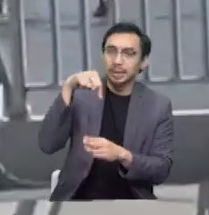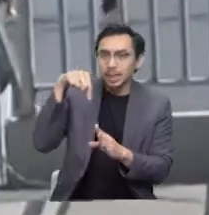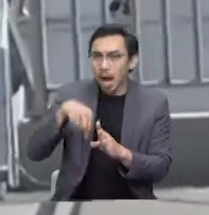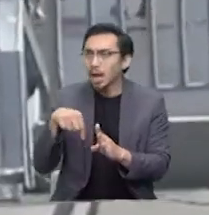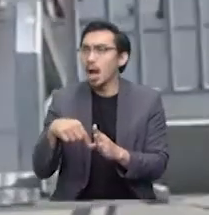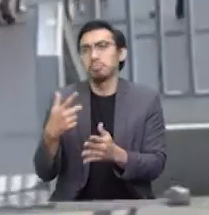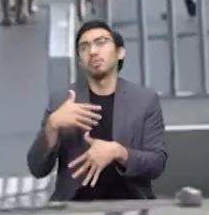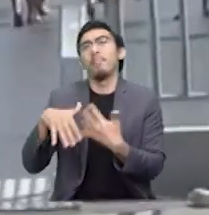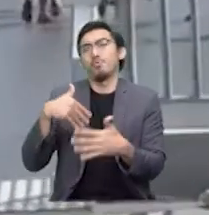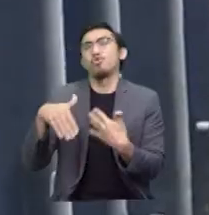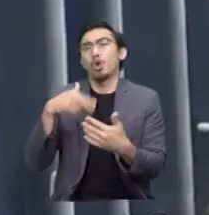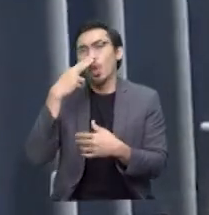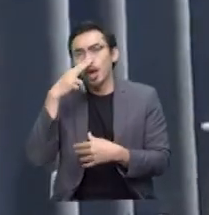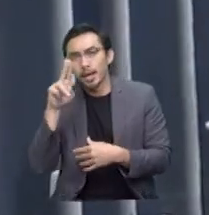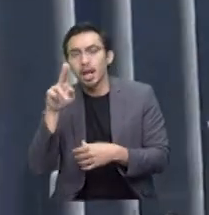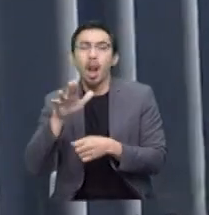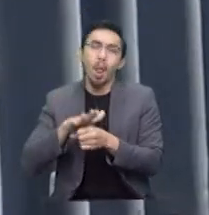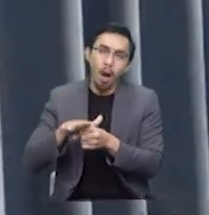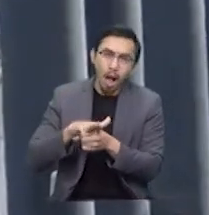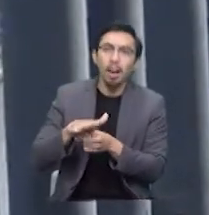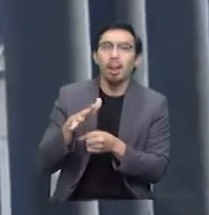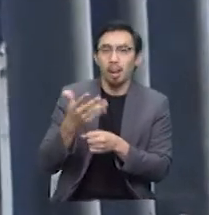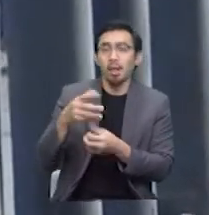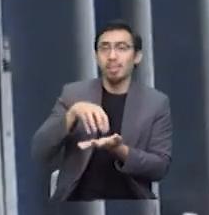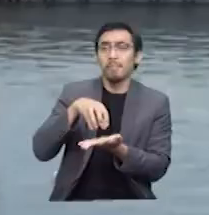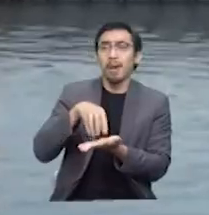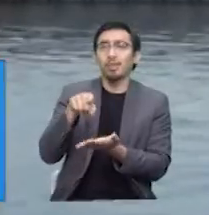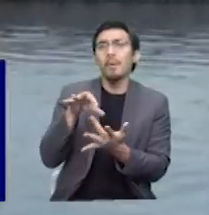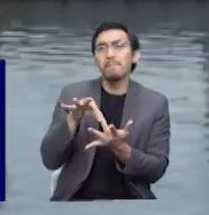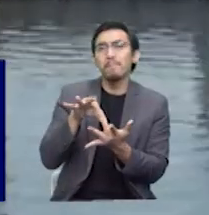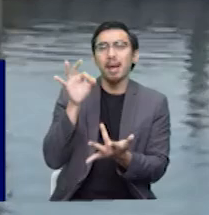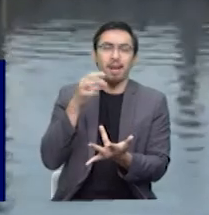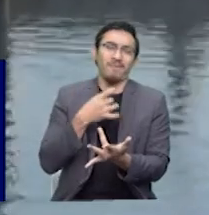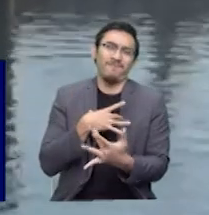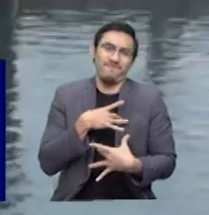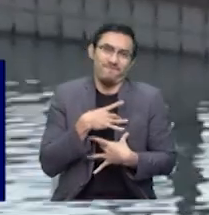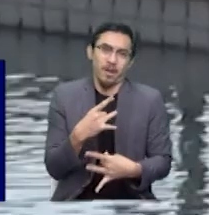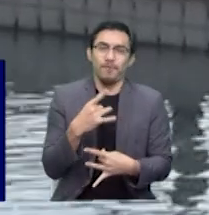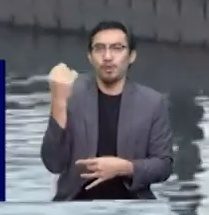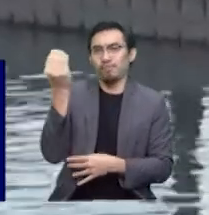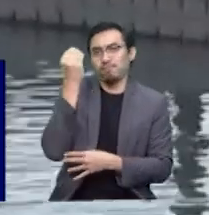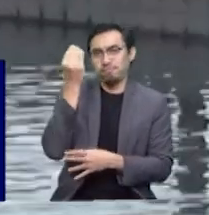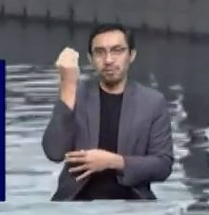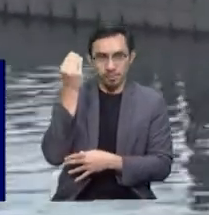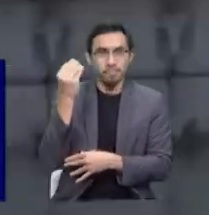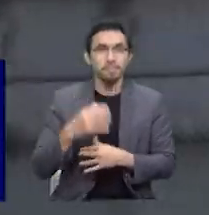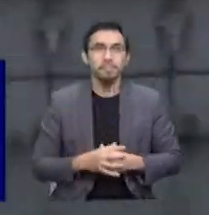Pulau Nusa Penida dan Nusa Lembongan kini menjadi destinasi favorit wisatawan dalam menghabiskan waktu liburan, selain di Pulau Bali.